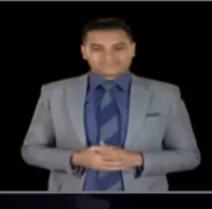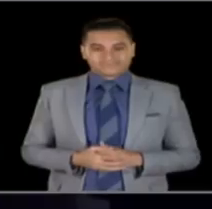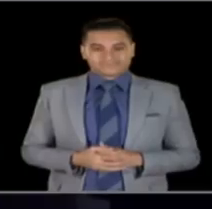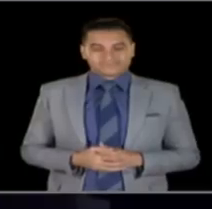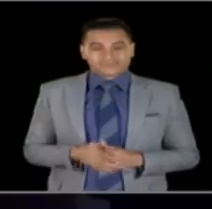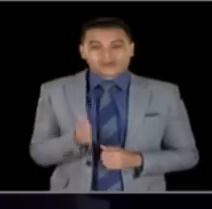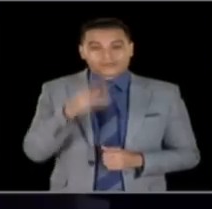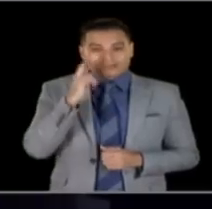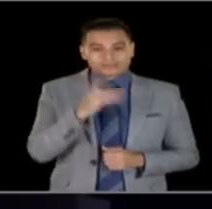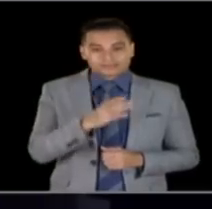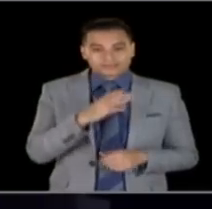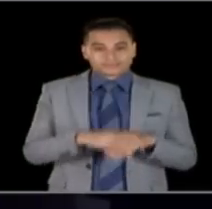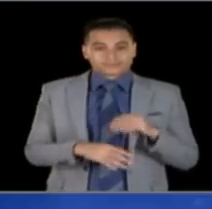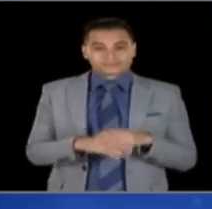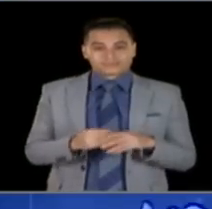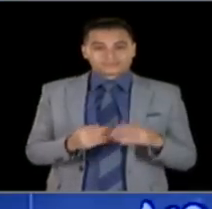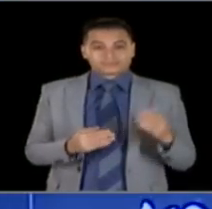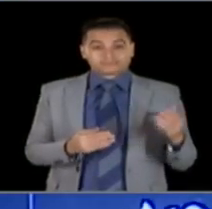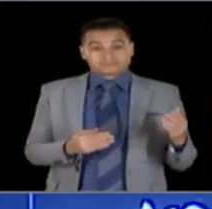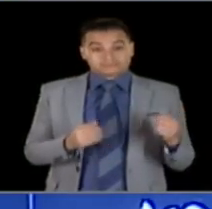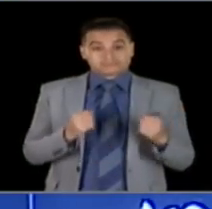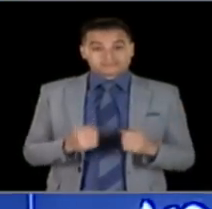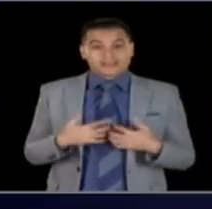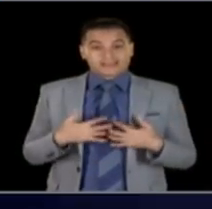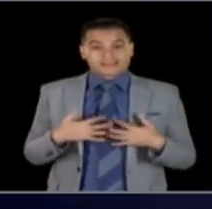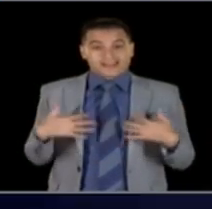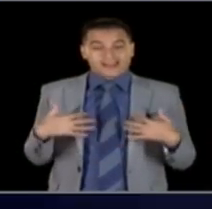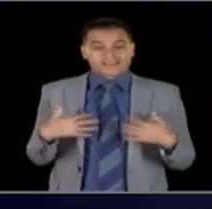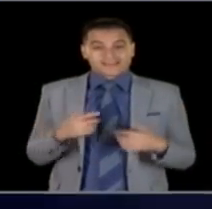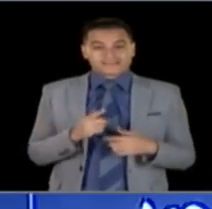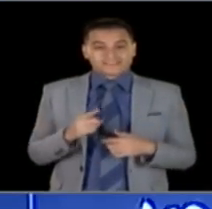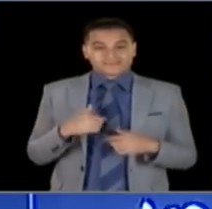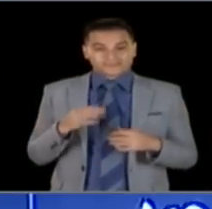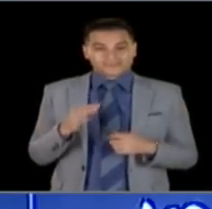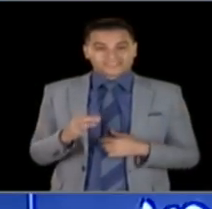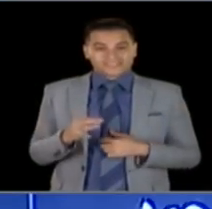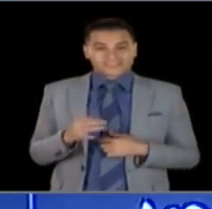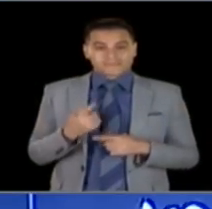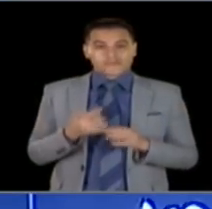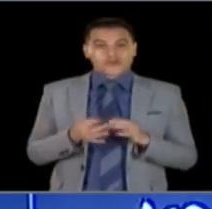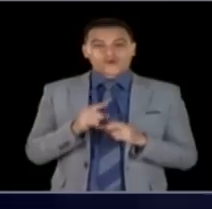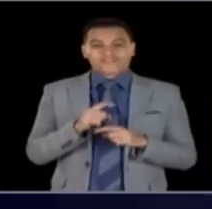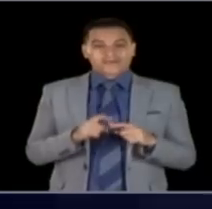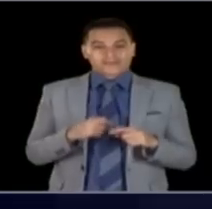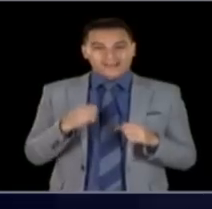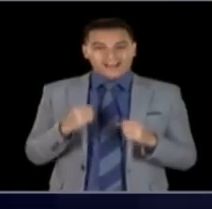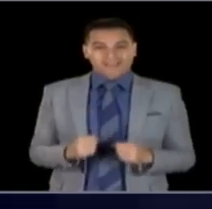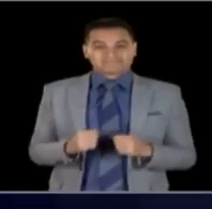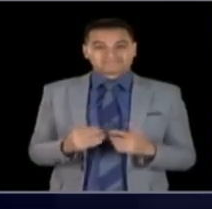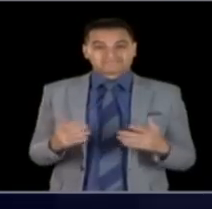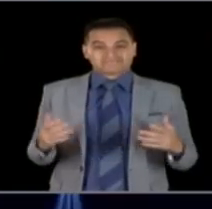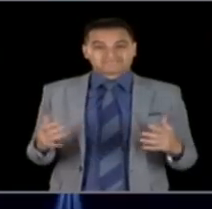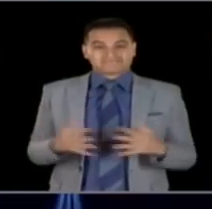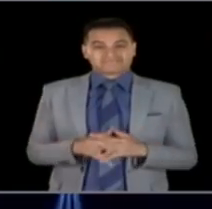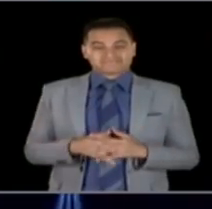الحوت الأزرق فيه إجابة؟ أيوة. ده فيه سعادة مش فيه إجابة. وتأكد مليون في المية. تأكد مليون في المية كمان،